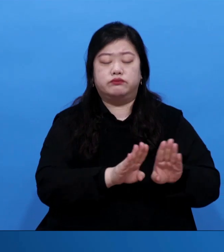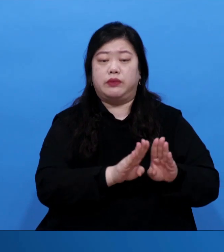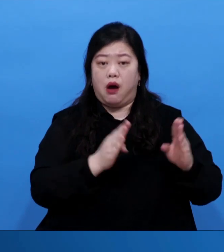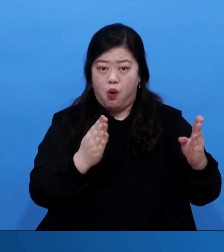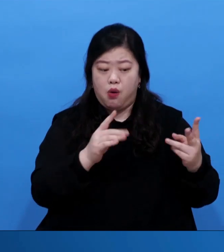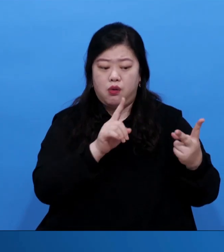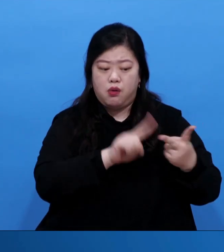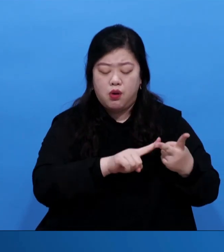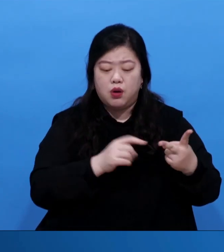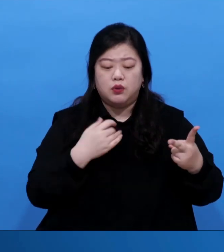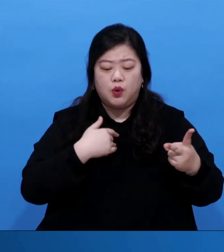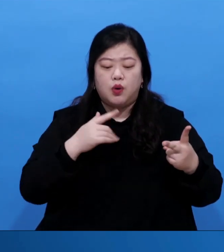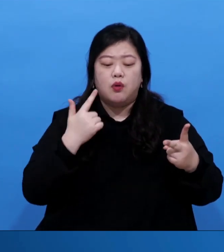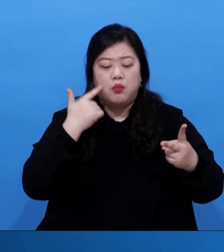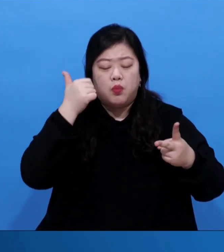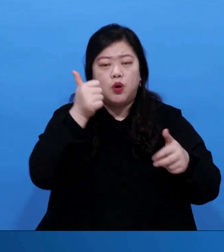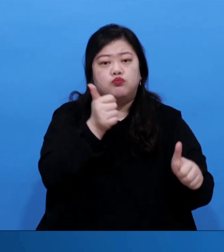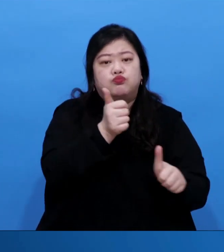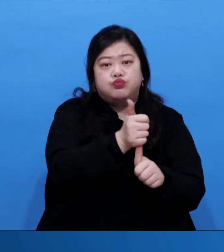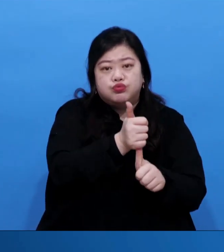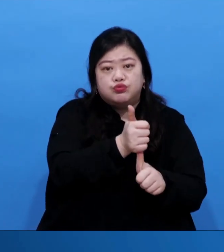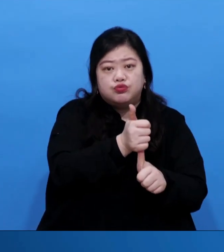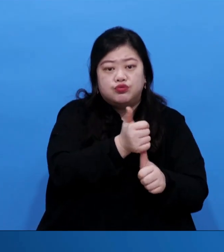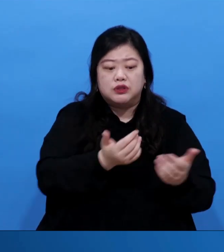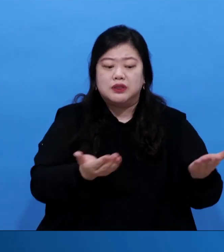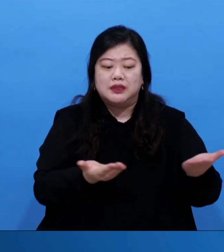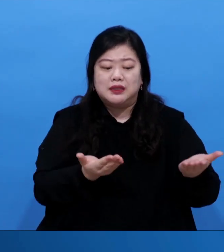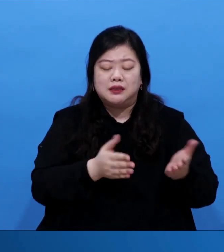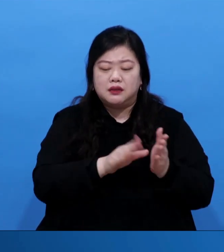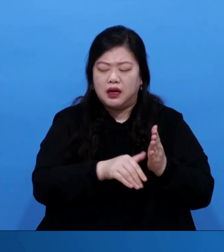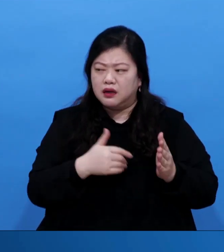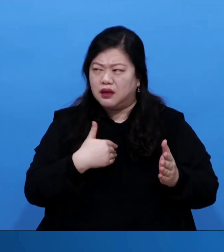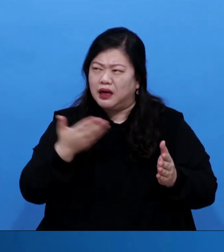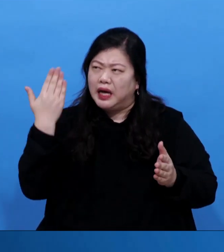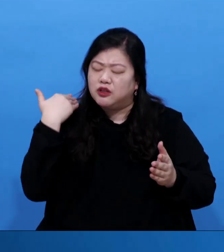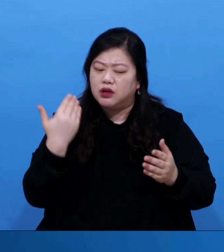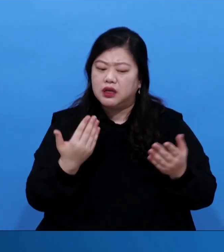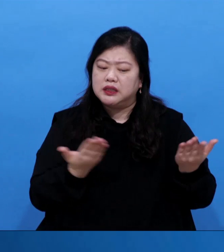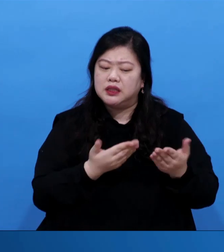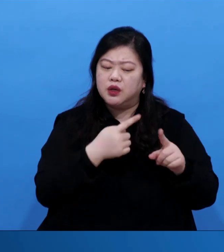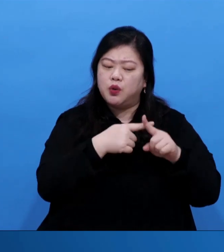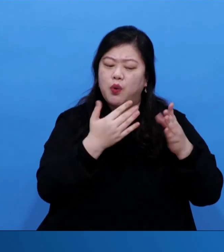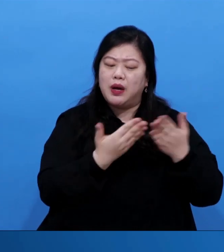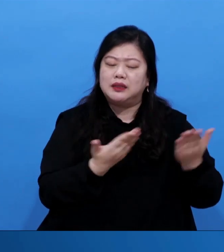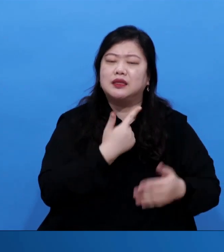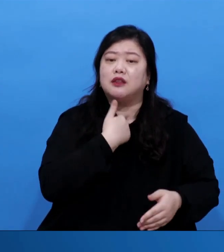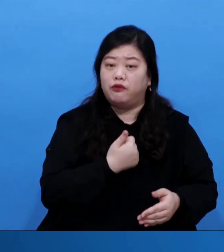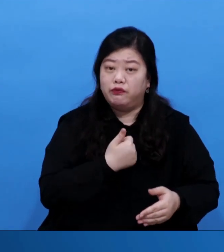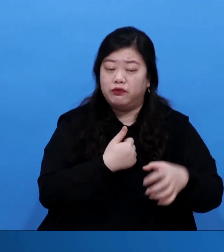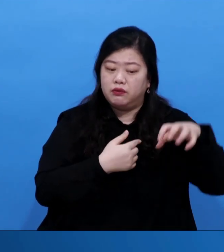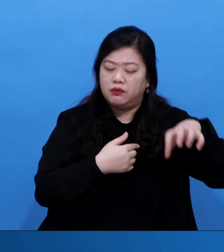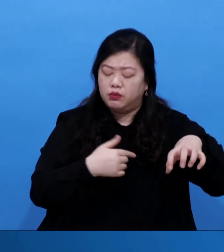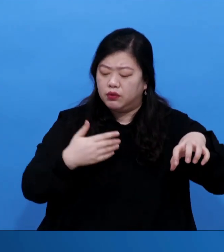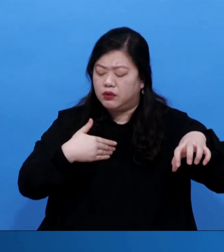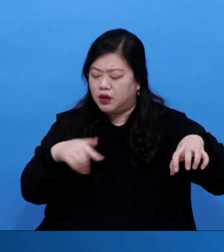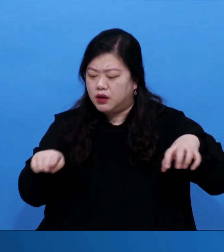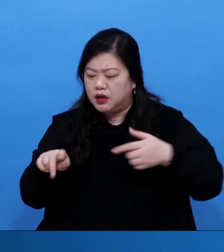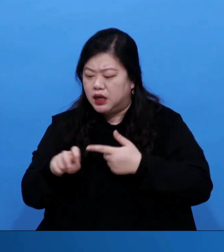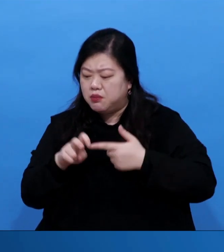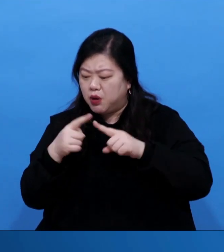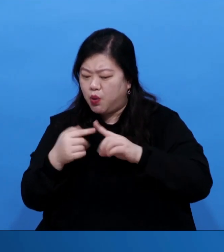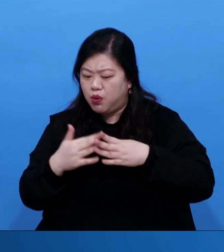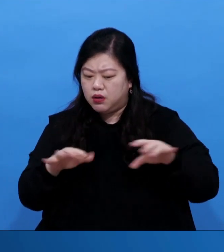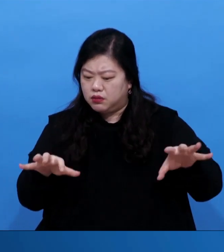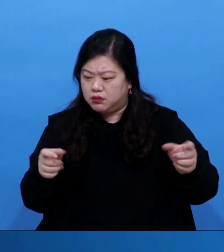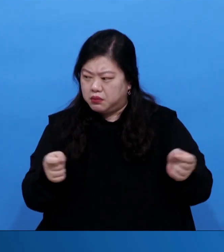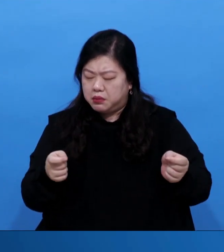시작했는데 우리 교회까지 영도까지 30분밖에 안 걸려요. I began the evangelism movement as an assistant pastor, and it only takes 30 minutes to get from my